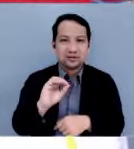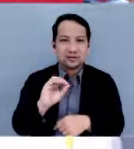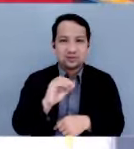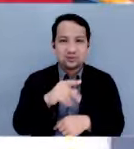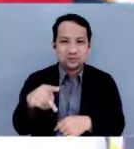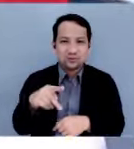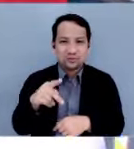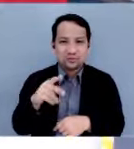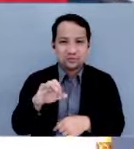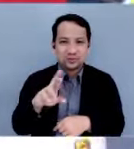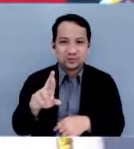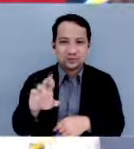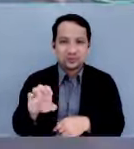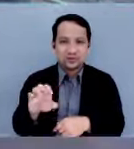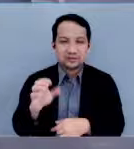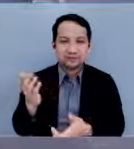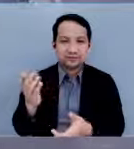Obsiana, Miss Cathy!